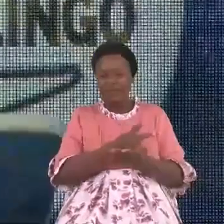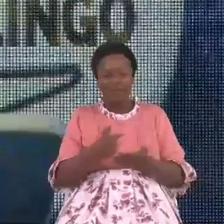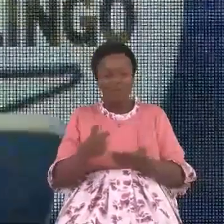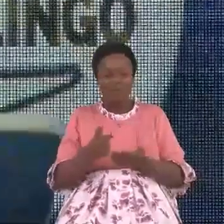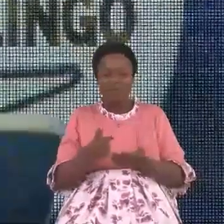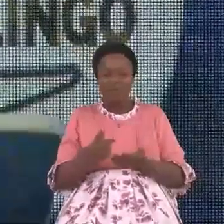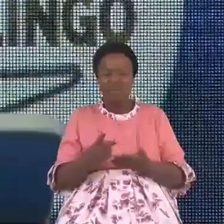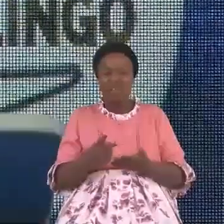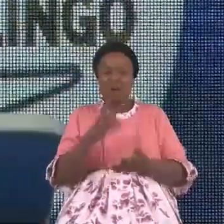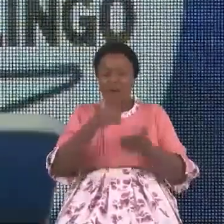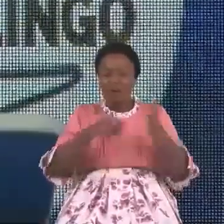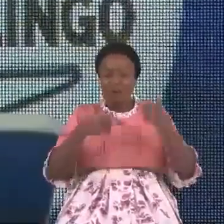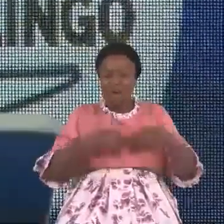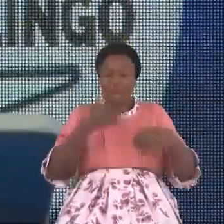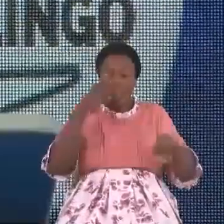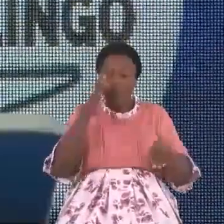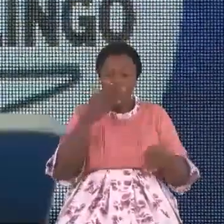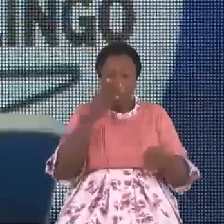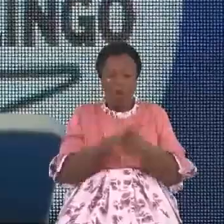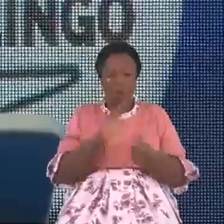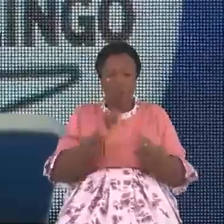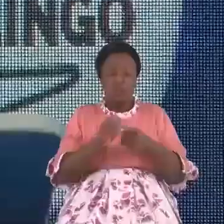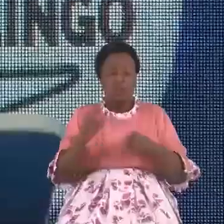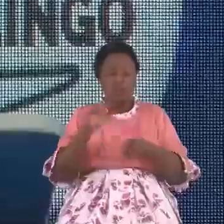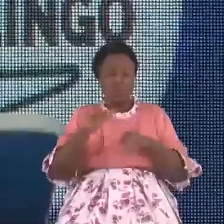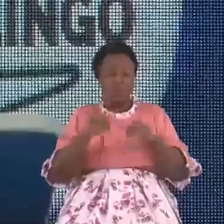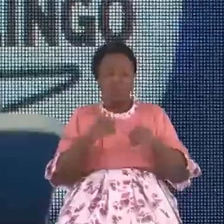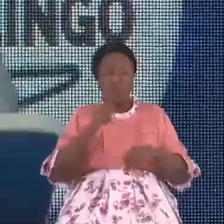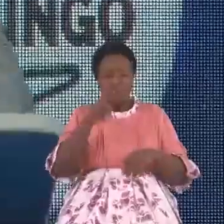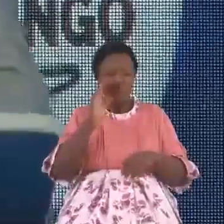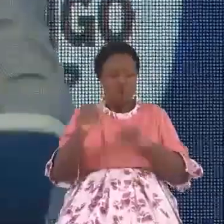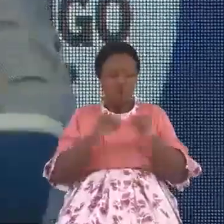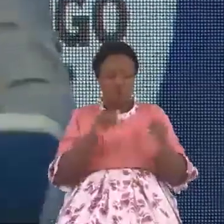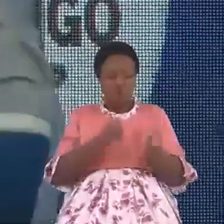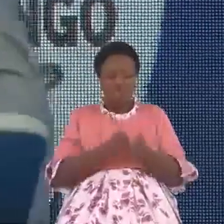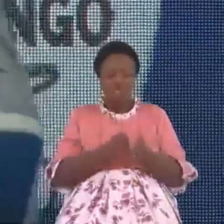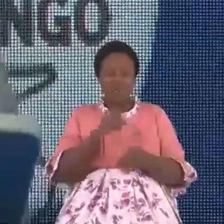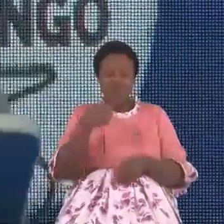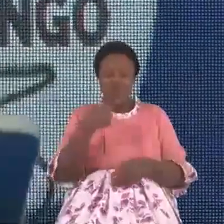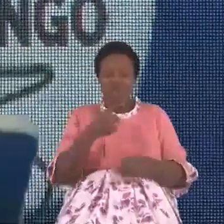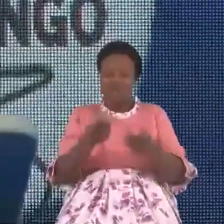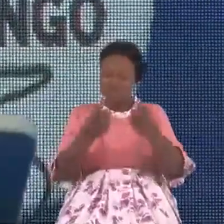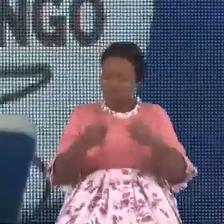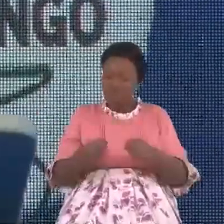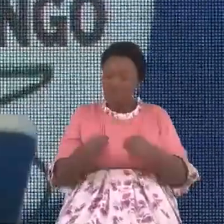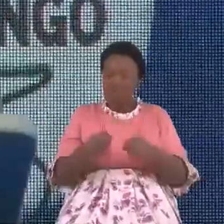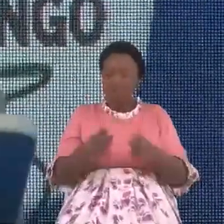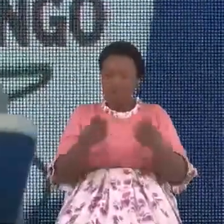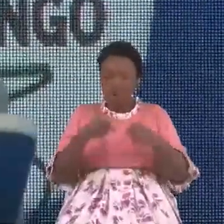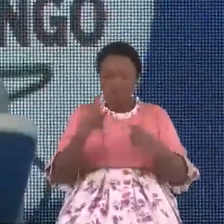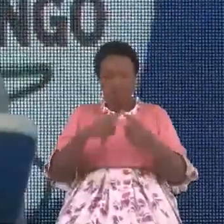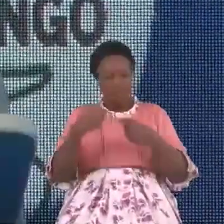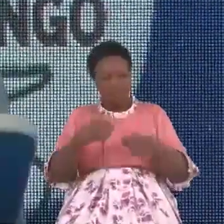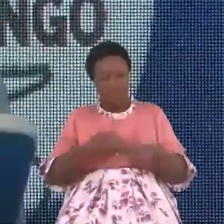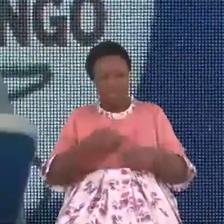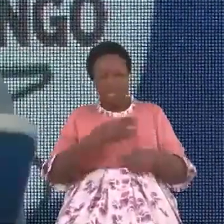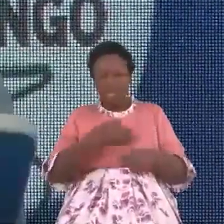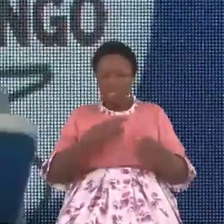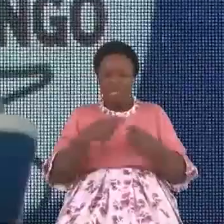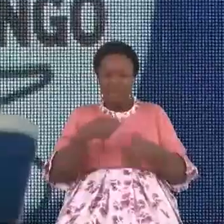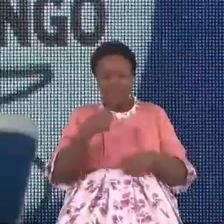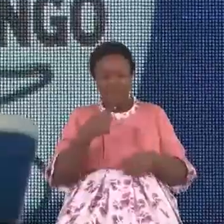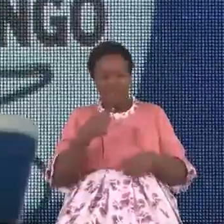mbụ na ị ga-eme ka ị ga-emerịrị. Esi anyị bịakwute gị, ị wee gwa anyị na ị ga-enye anyị izu